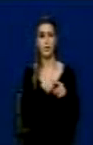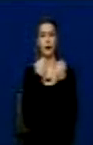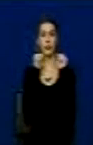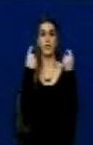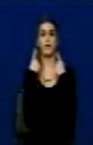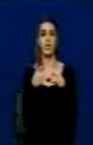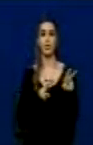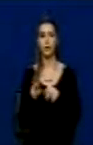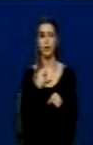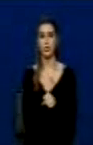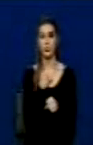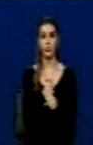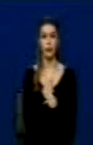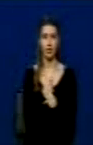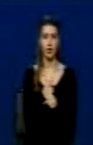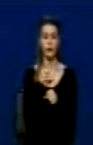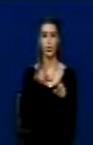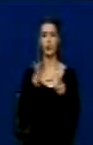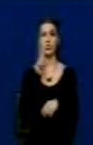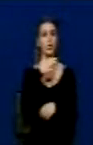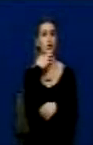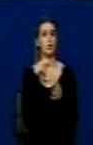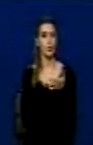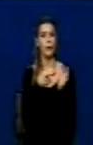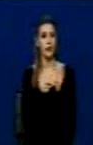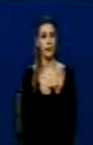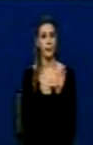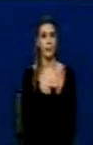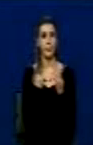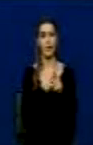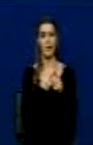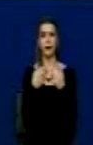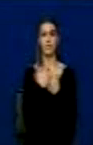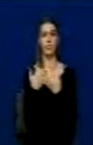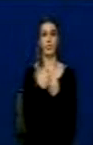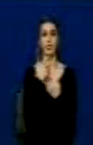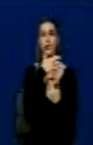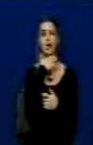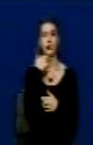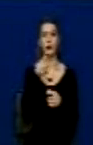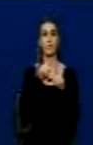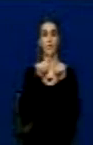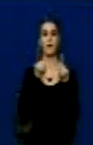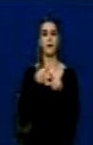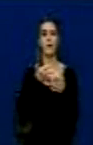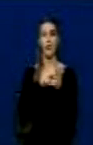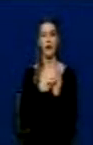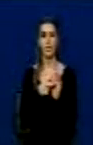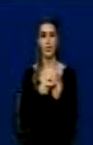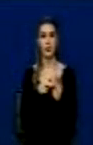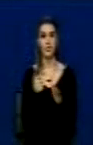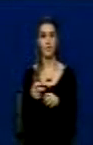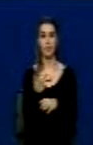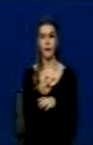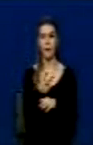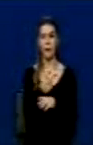gjyqësorit. Gjyqësori vuan nga një mungesë e theksuar e pavarësisë për shkak të përzierjes së instancave politike